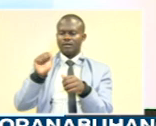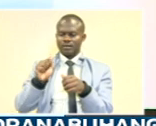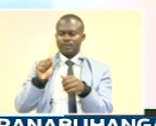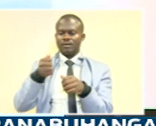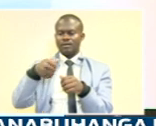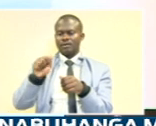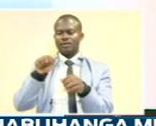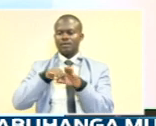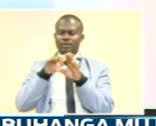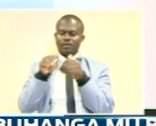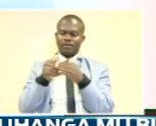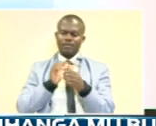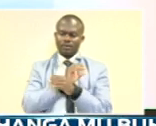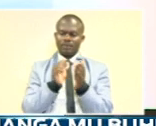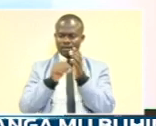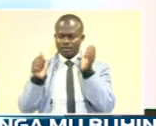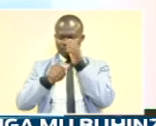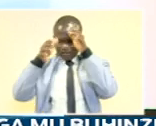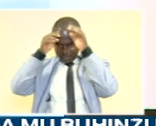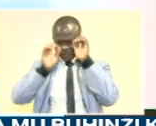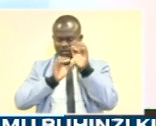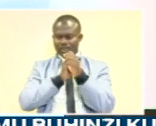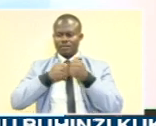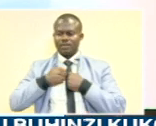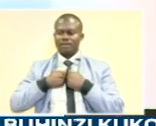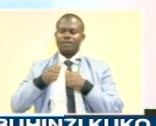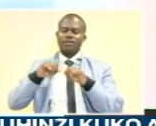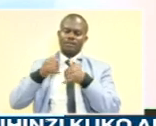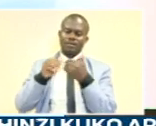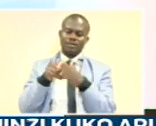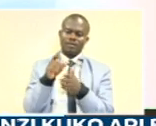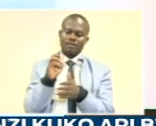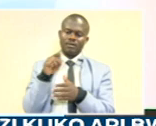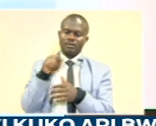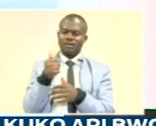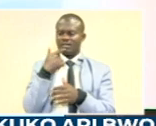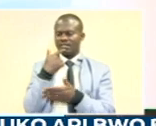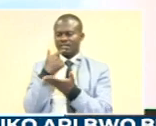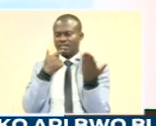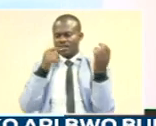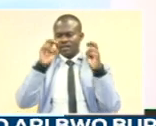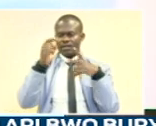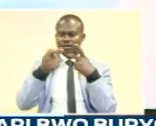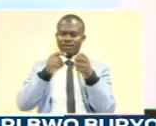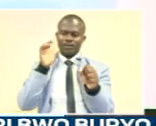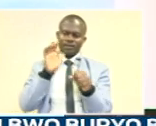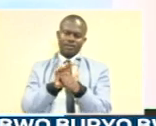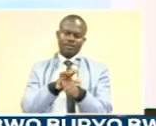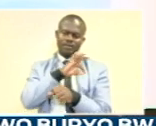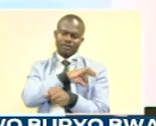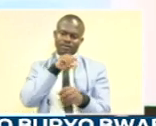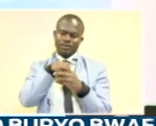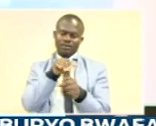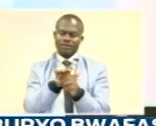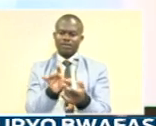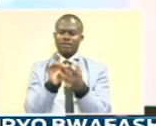munyamuryango w'iyi komite akaba na Visi Perezida wa Komite Nyarwanda y'imikino Olympique witabiriye inama, ahamya ko hari byinshi bagiye kungukiramo by'umwihariko